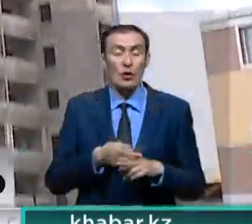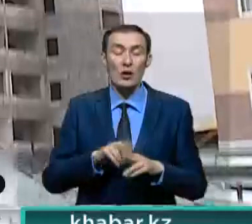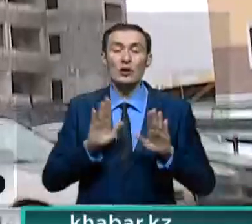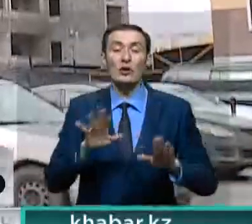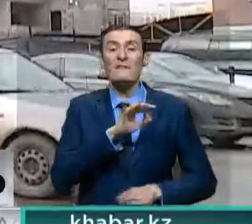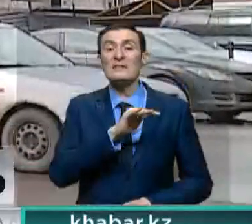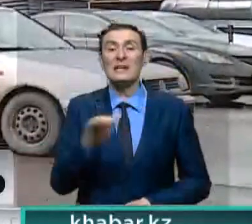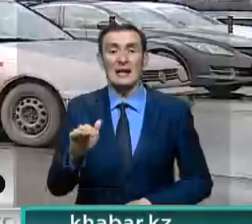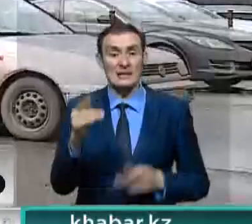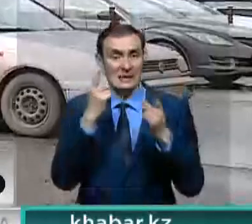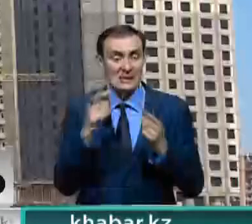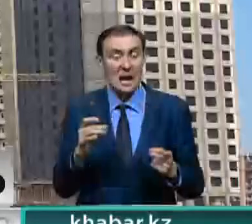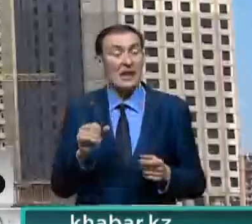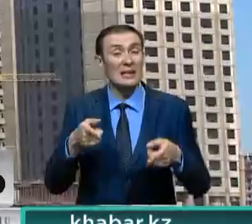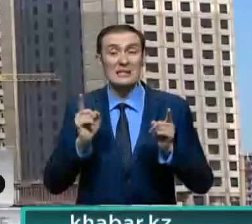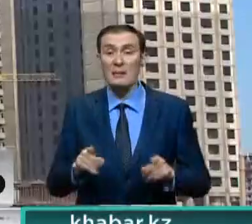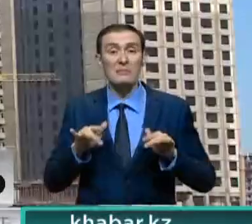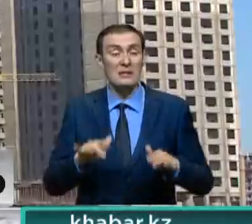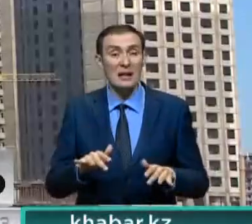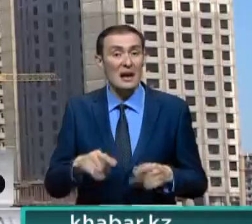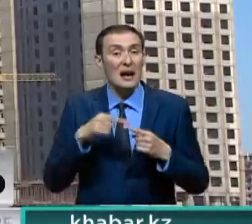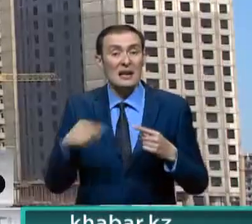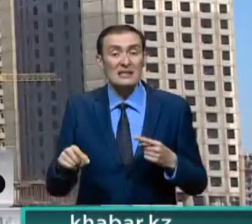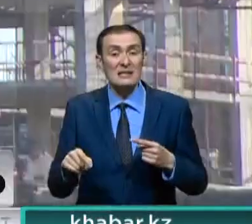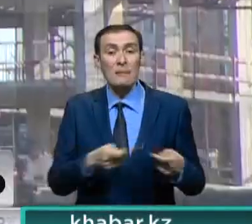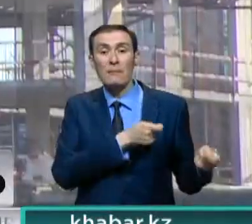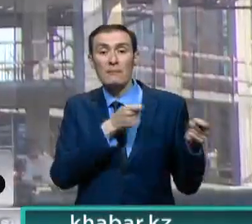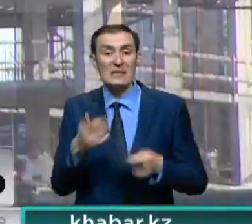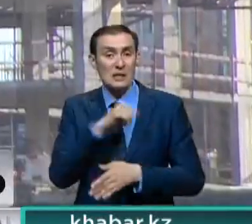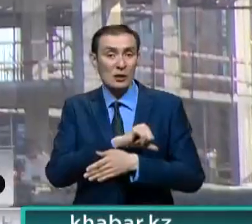лишь официальная статистика. На самом деле разница в импорте куда больше.